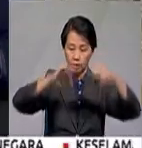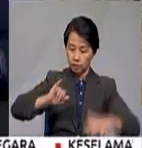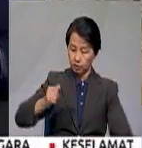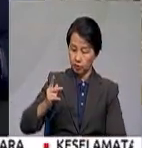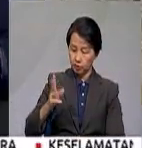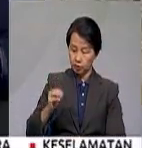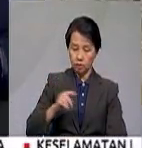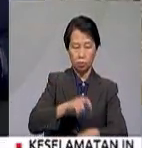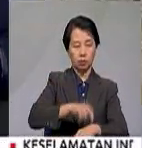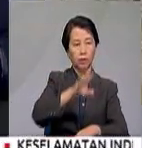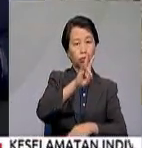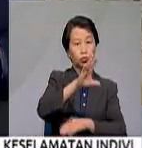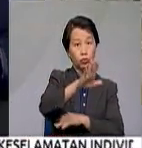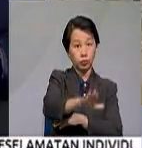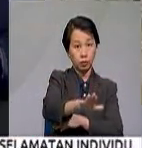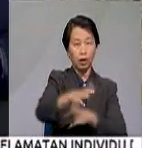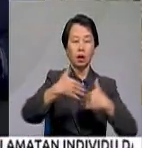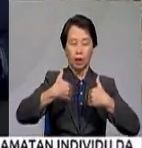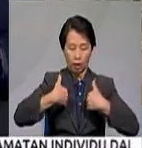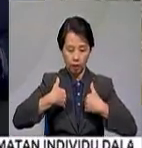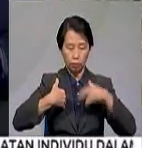7 petang ini masih terdapat